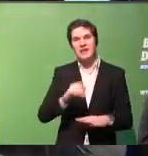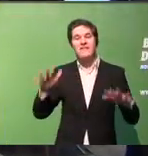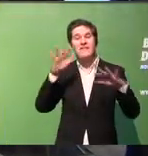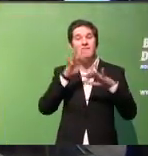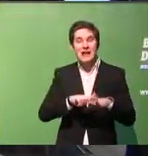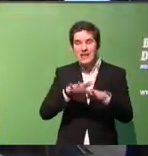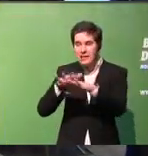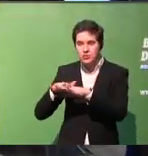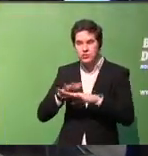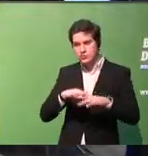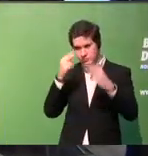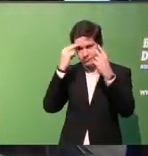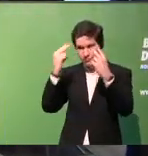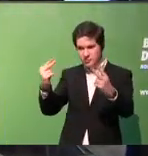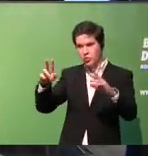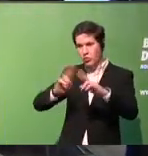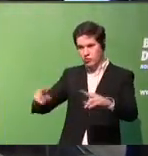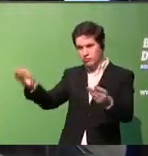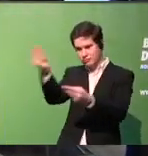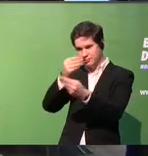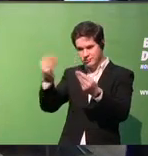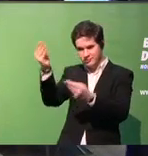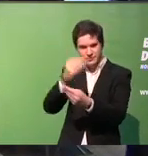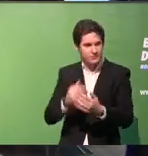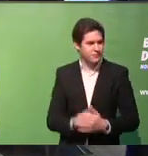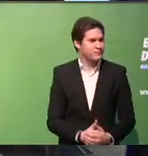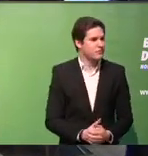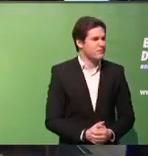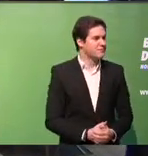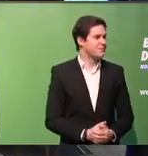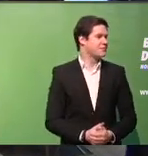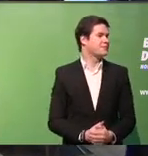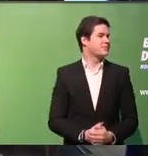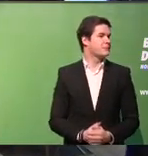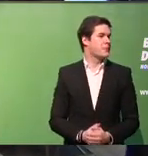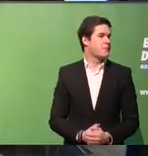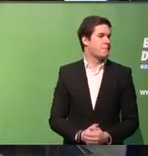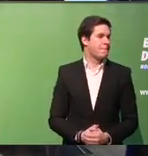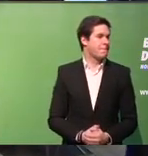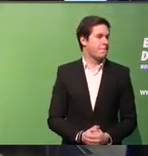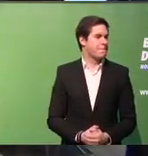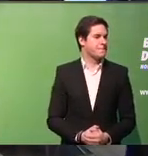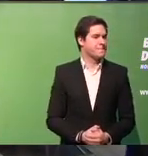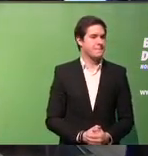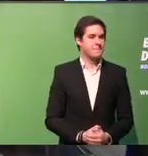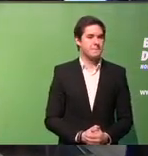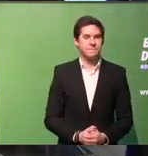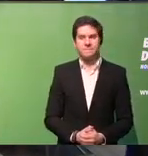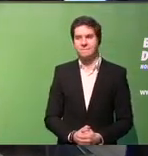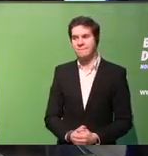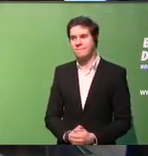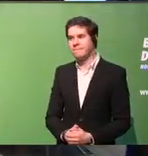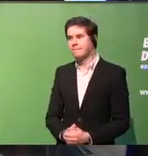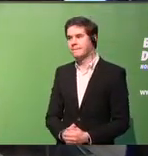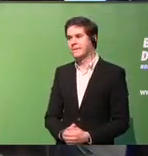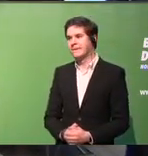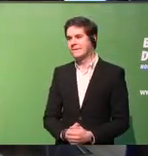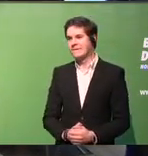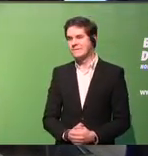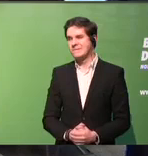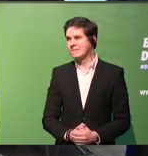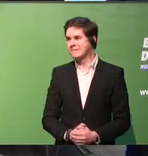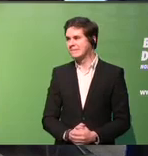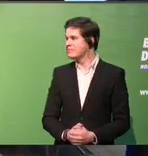tauscht eure Ideen aus. Wir können aber, da würde ich einmal noch